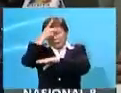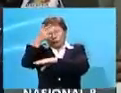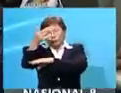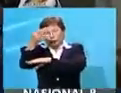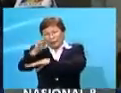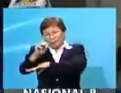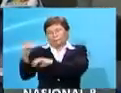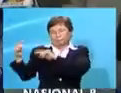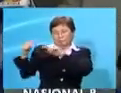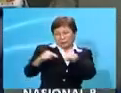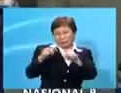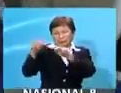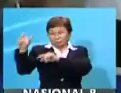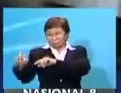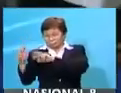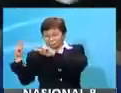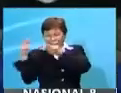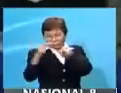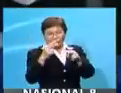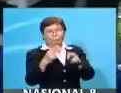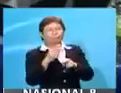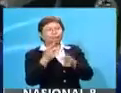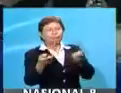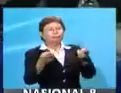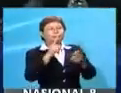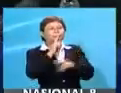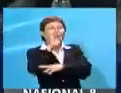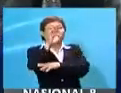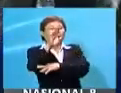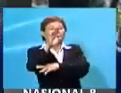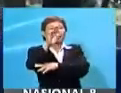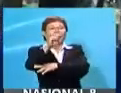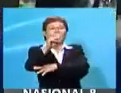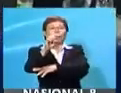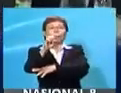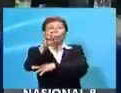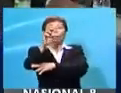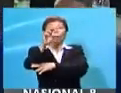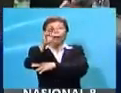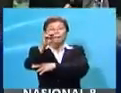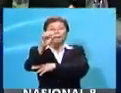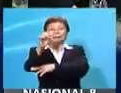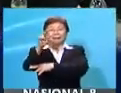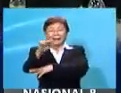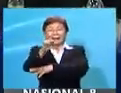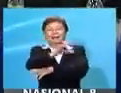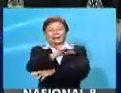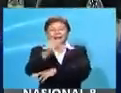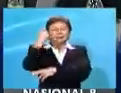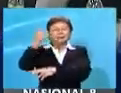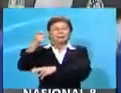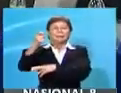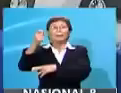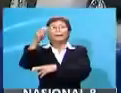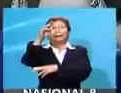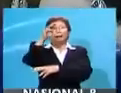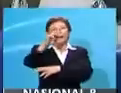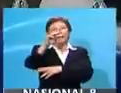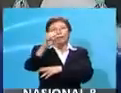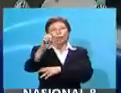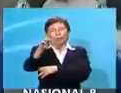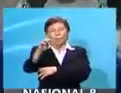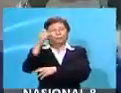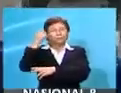ter hadir menyaksikan perjanjian persfahaman ini timbalan pengarah Majlis sukan negara Datuk Abdul Jalil Abdullah dan setiausaha Majlis olimpik